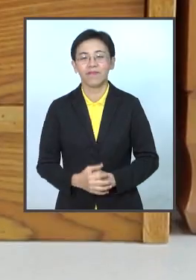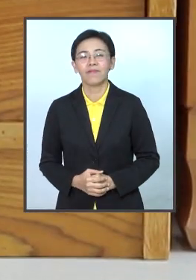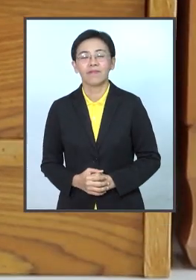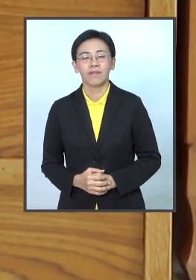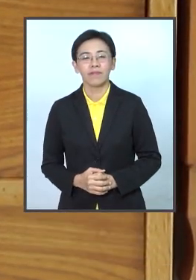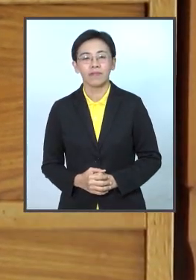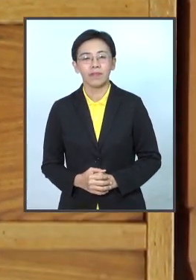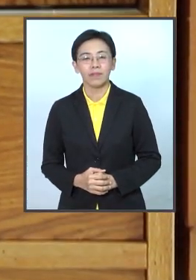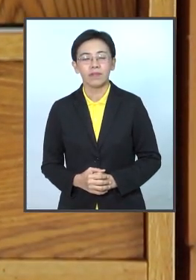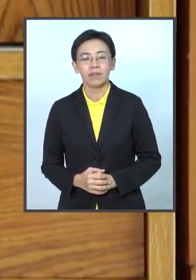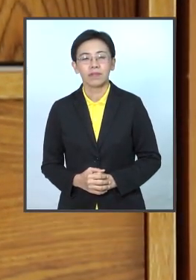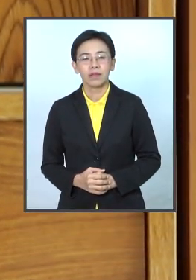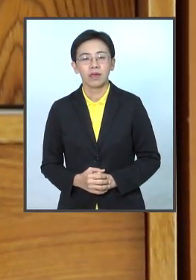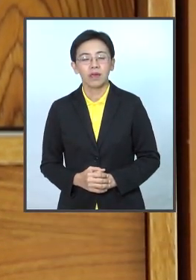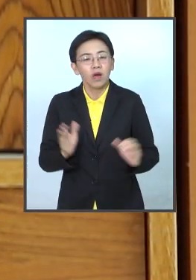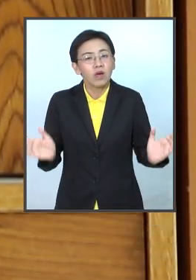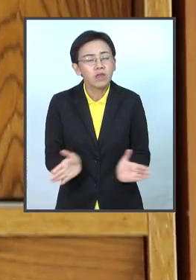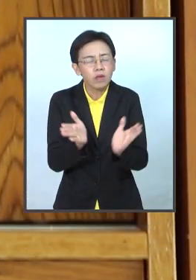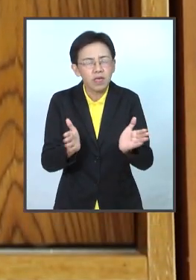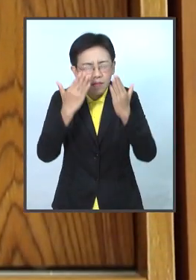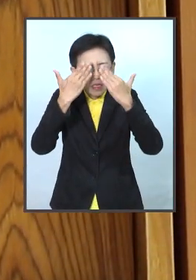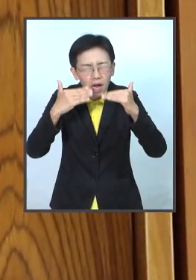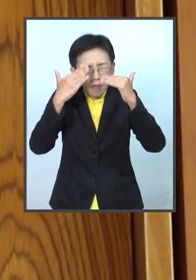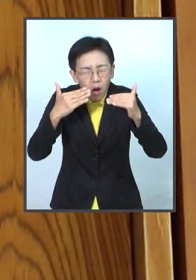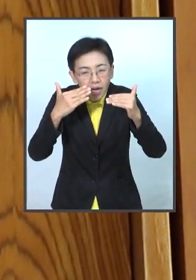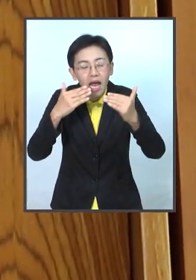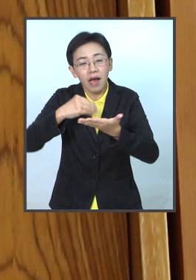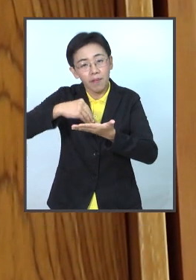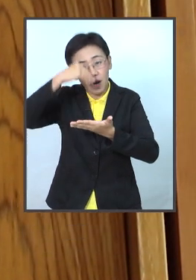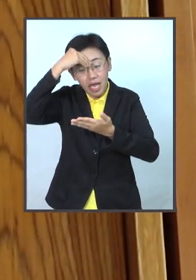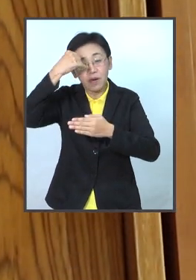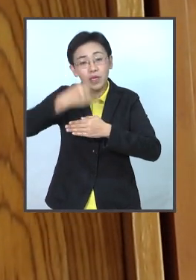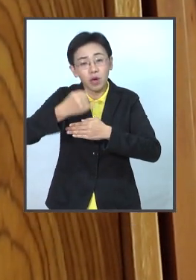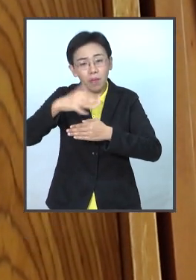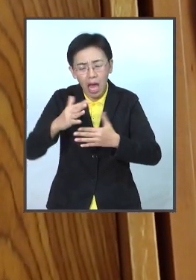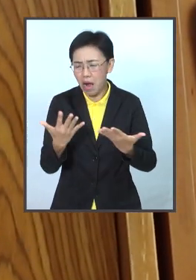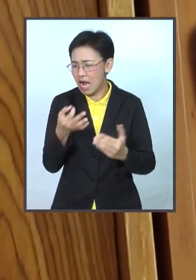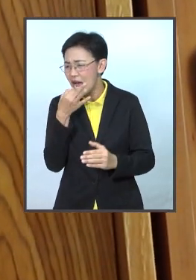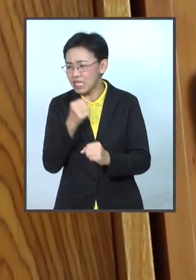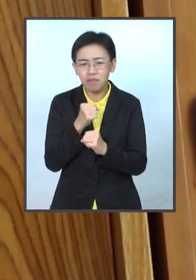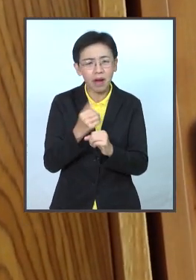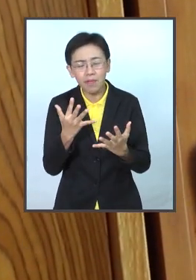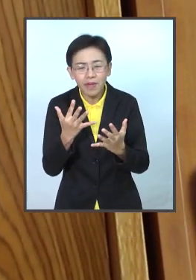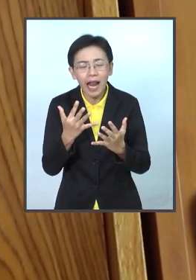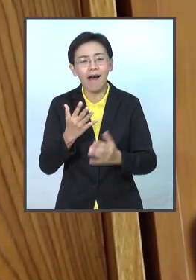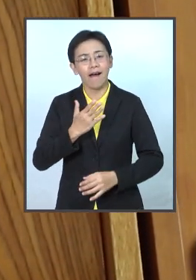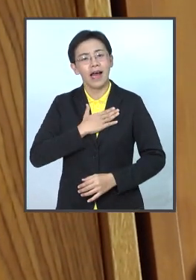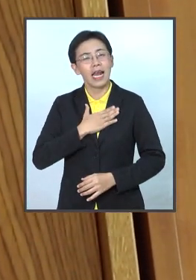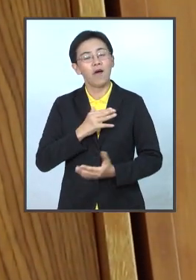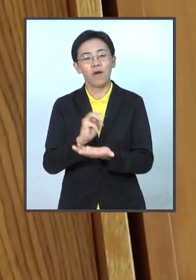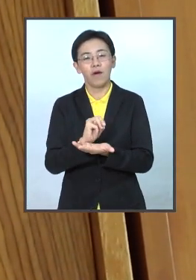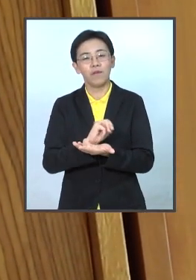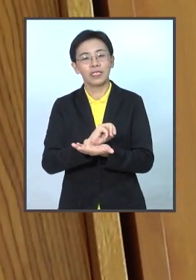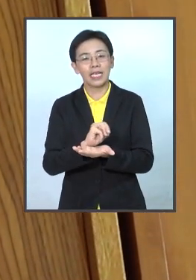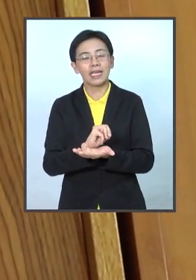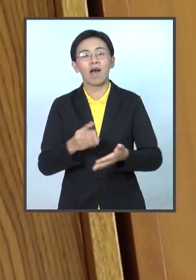ของการส่งเสริมให้คนตาบอดซึ่งสำเร็จการศึกษาแล้วแต่ไม่มีงานทำก็เป็นที่มาว่ามูลนิธิถึงได้ตั้ง